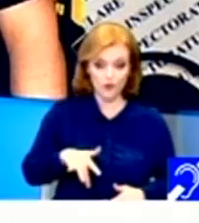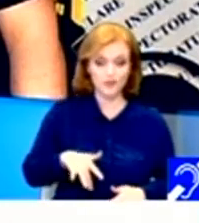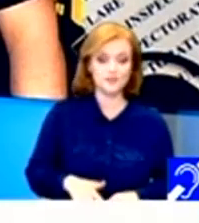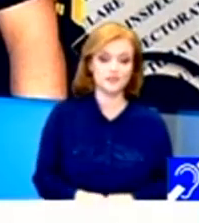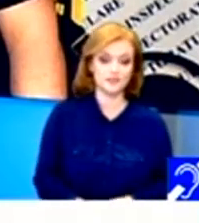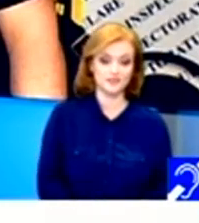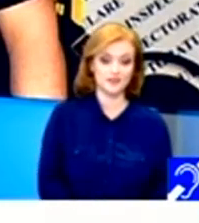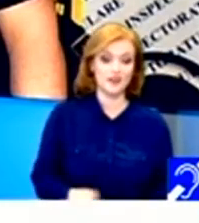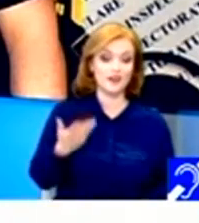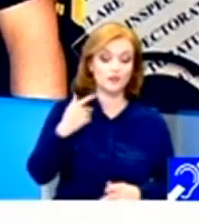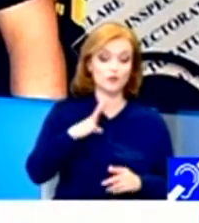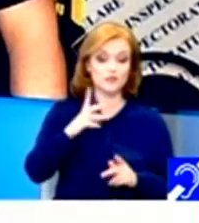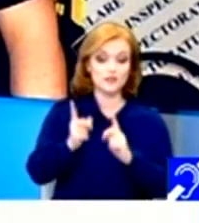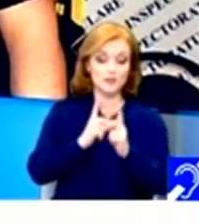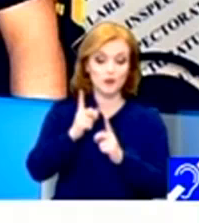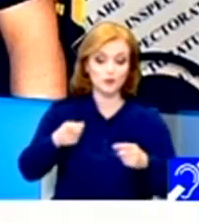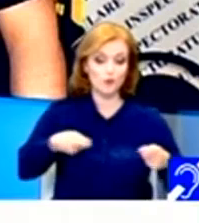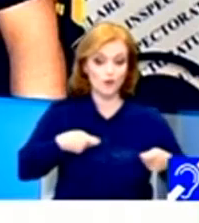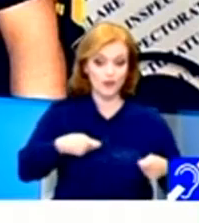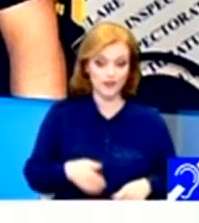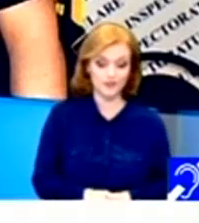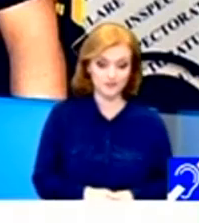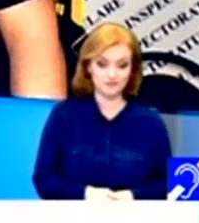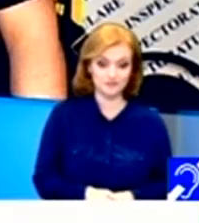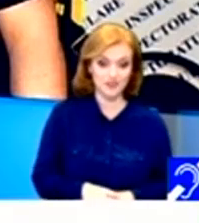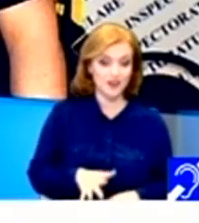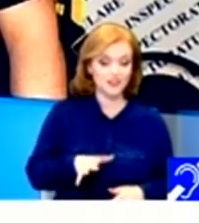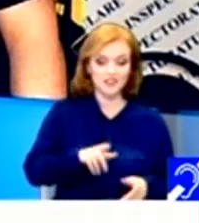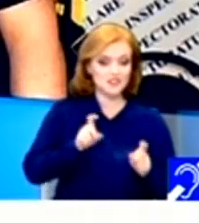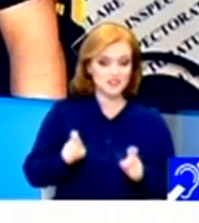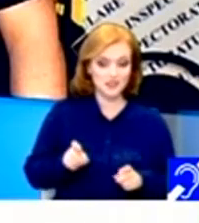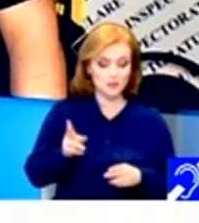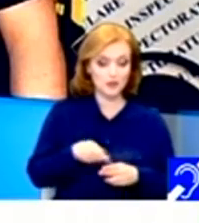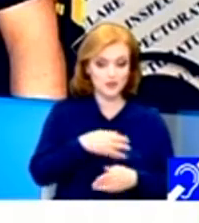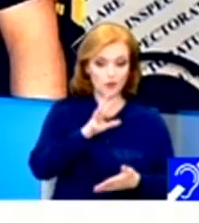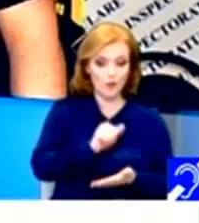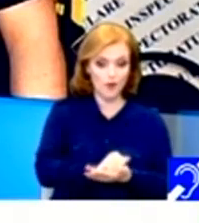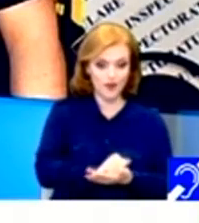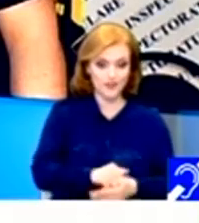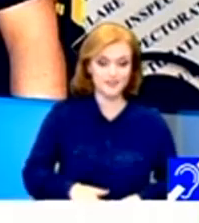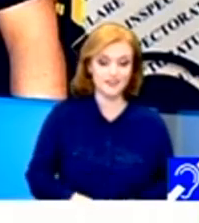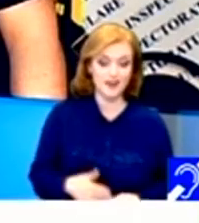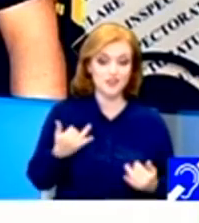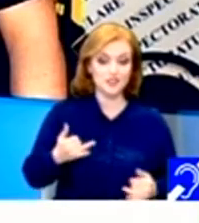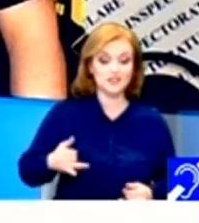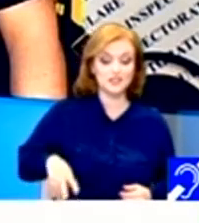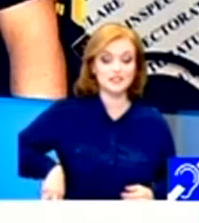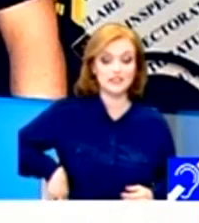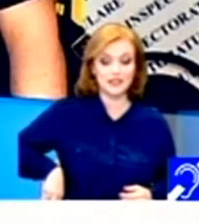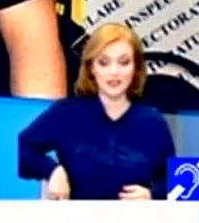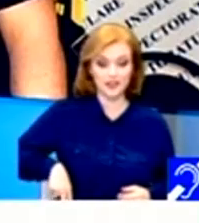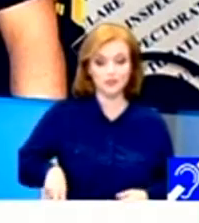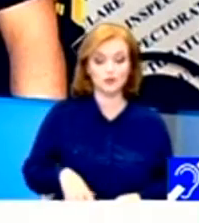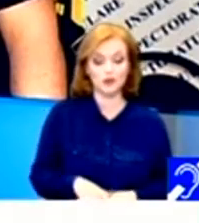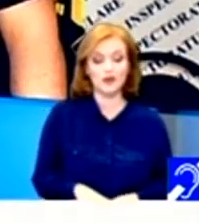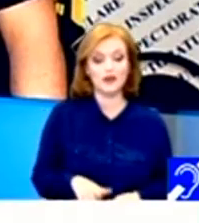acestui an, odată cu schimbarea guvernării. Dar Marin Maxian nu a stat fără ocupație prea multă vreme, el preluând postul de șef adjunct al Direcției